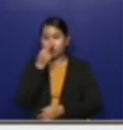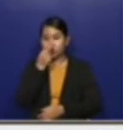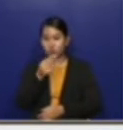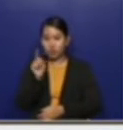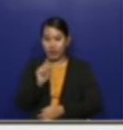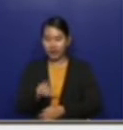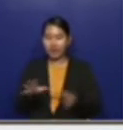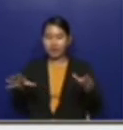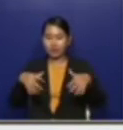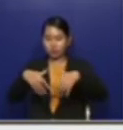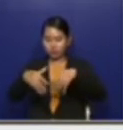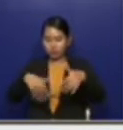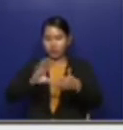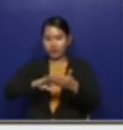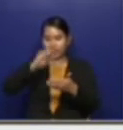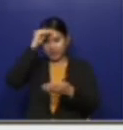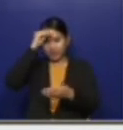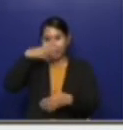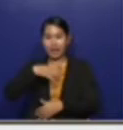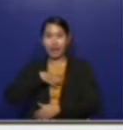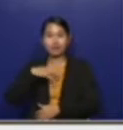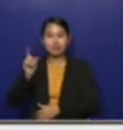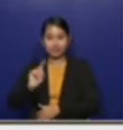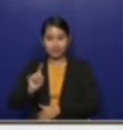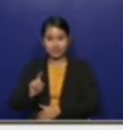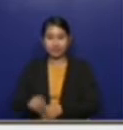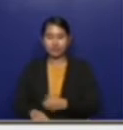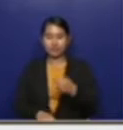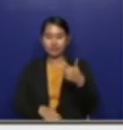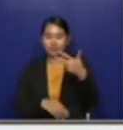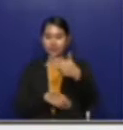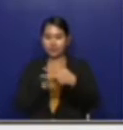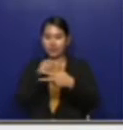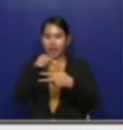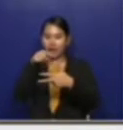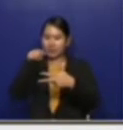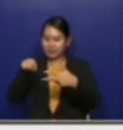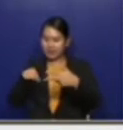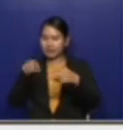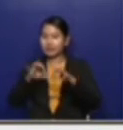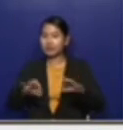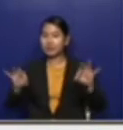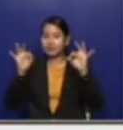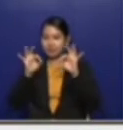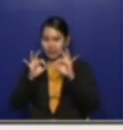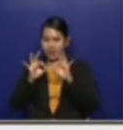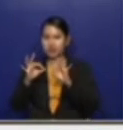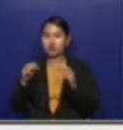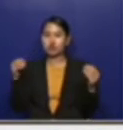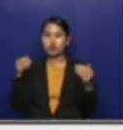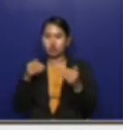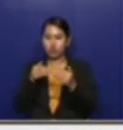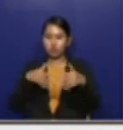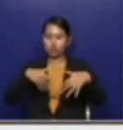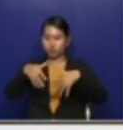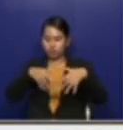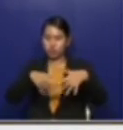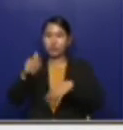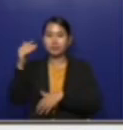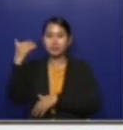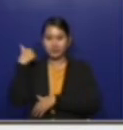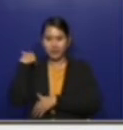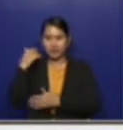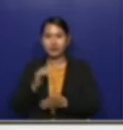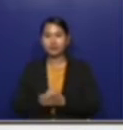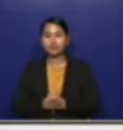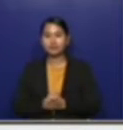นิสิตนักศึกษาอย่างน้อยมีหนึ่งเรื่องสำคัญที่ตรงกับประชาชนทั่วไป